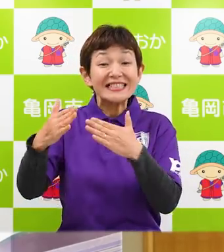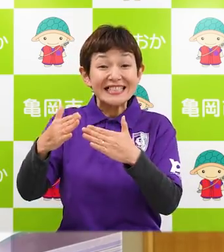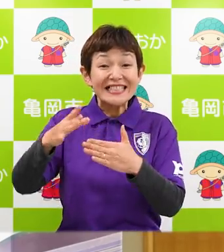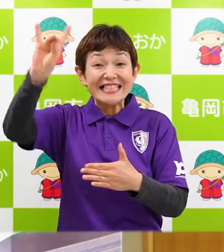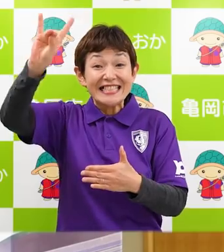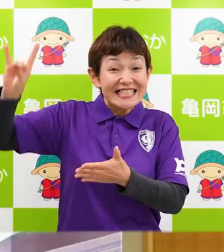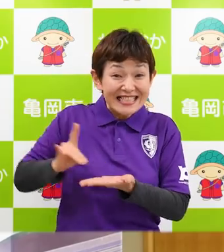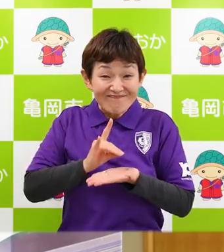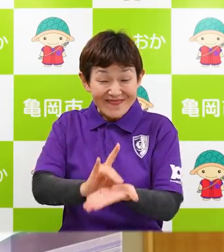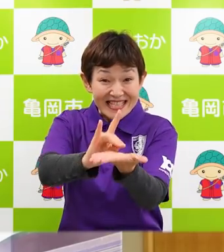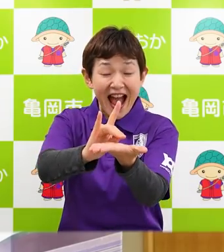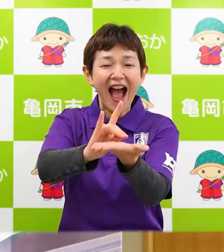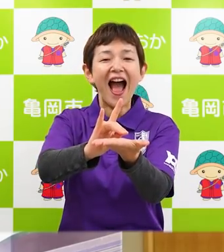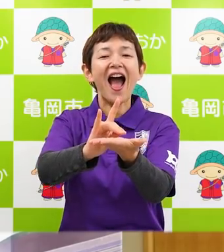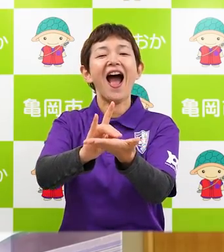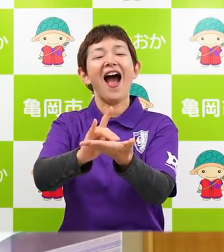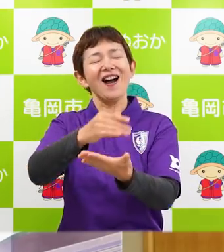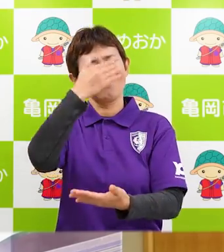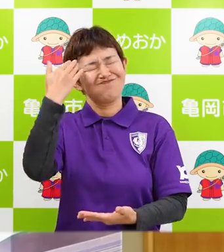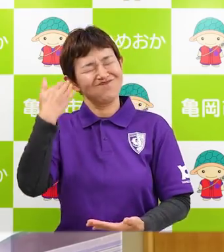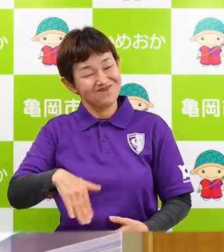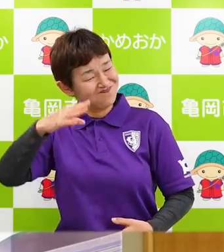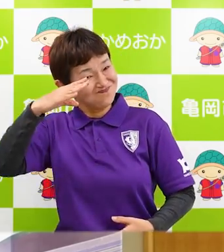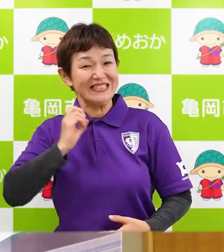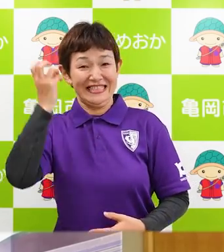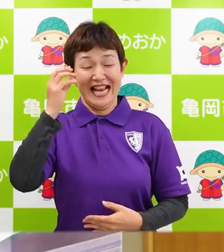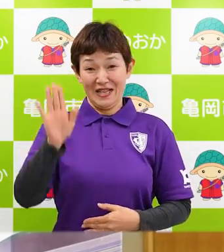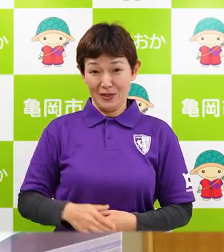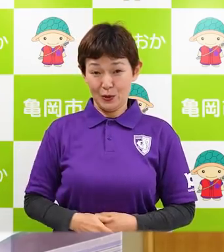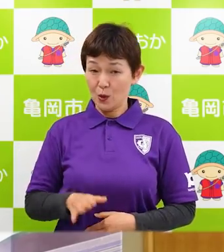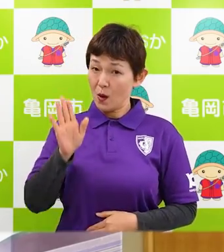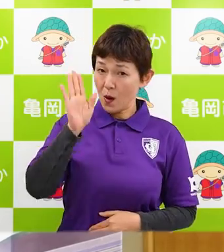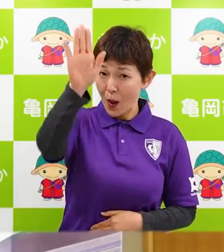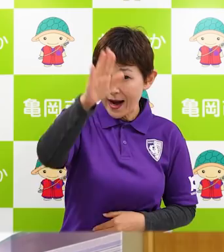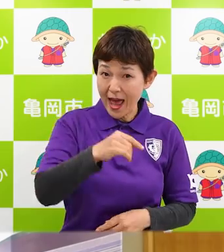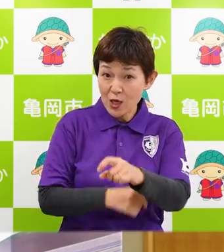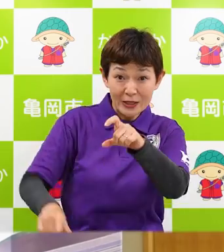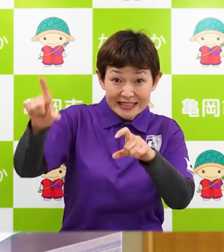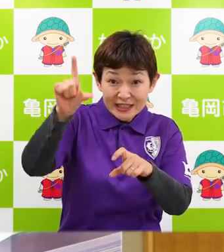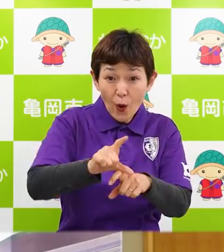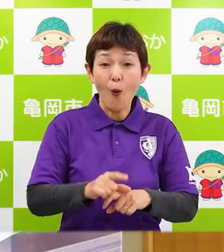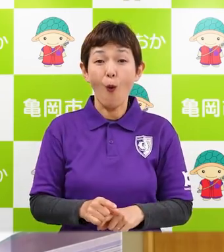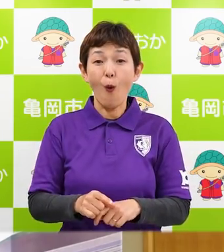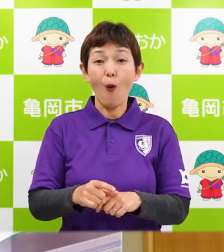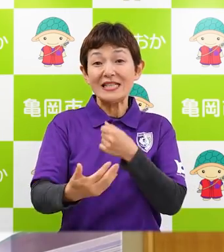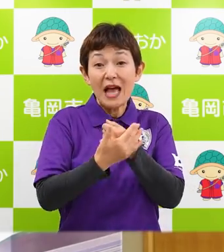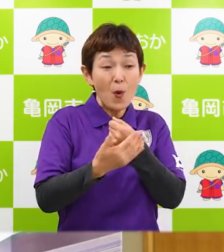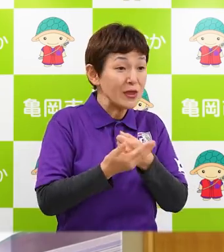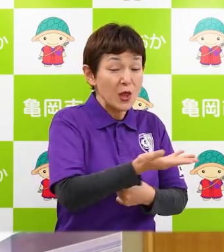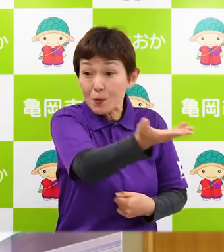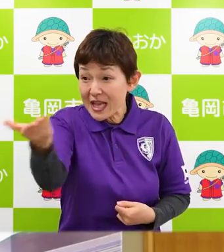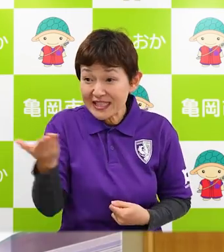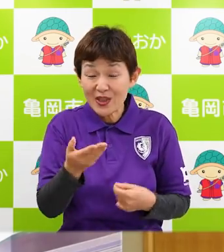が来た、そのように実感をしています。どうかこれからより一層ですね、サポーターの皆さんと